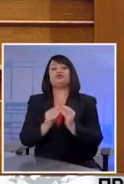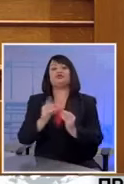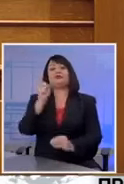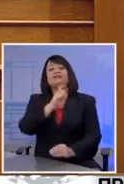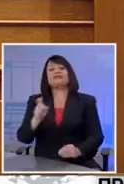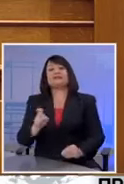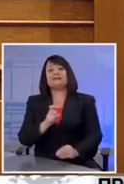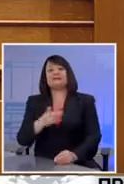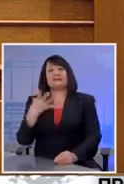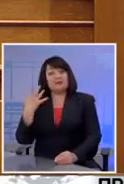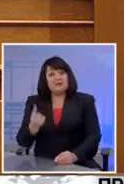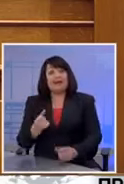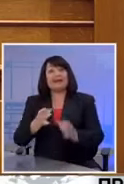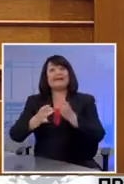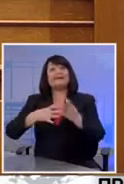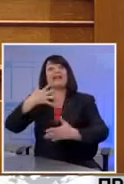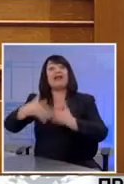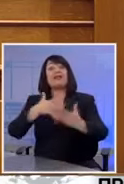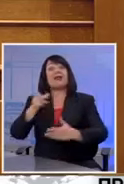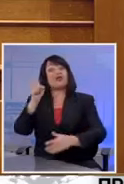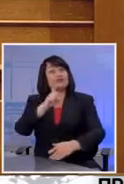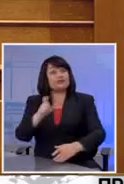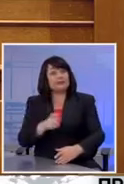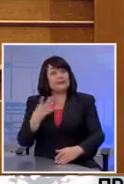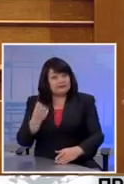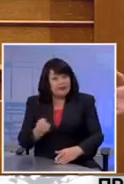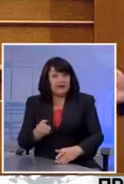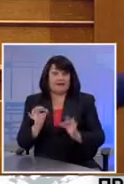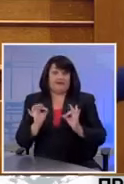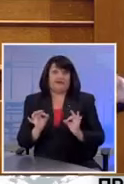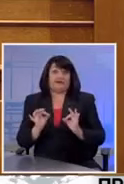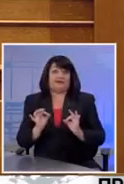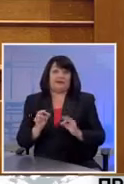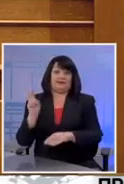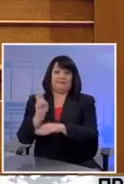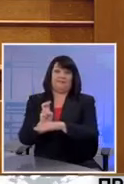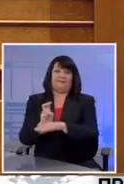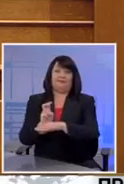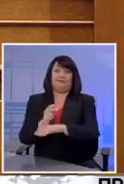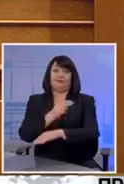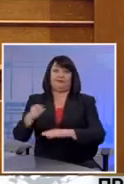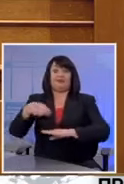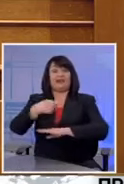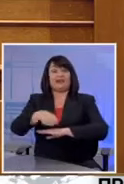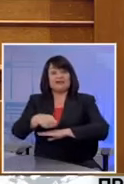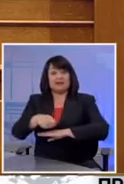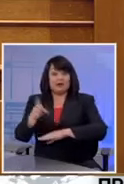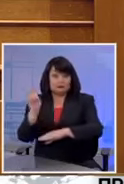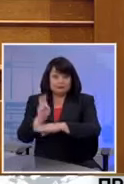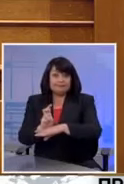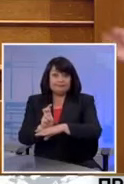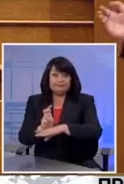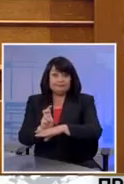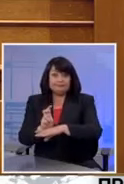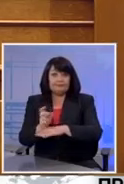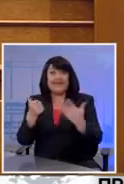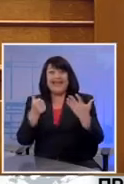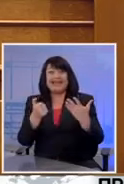και υπάρχει σκάνδαλο Siemens, κύριε Τσίπρα. Βεβαίως και υπάρχει. Όταν υπάρχει μια εκκρεμής υπόθεση στη δικαιοσύνη με παραπάνω από